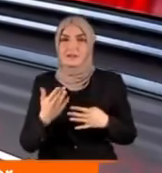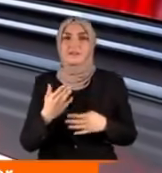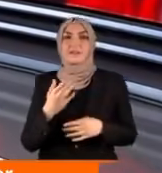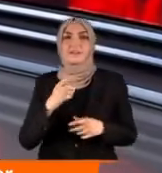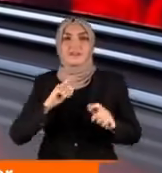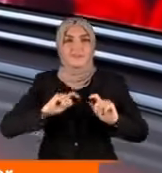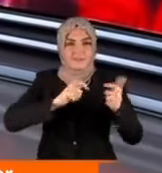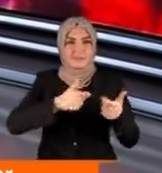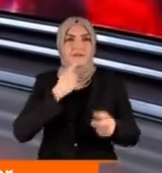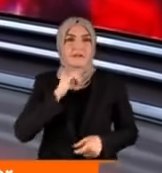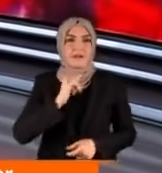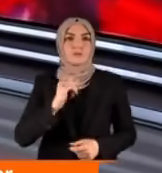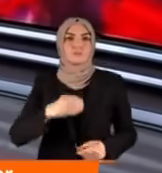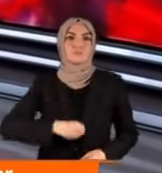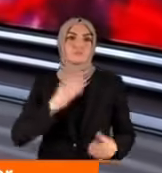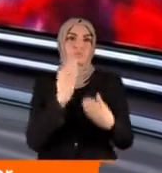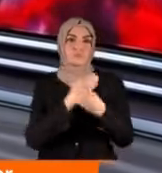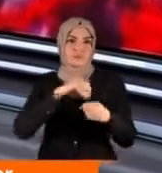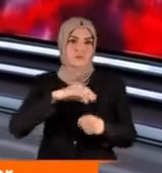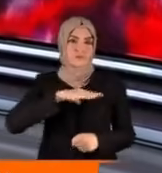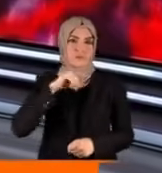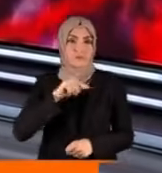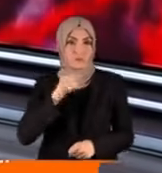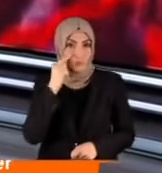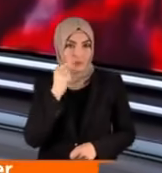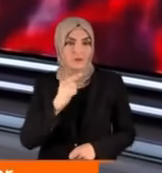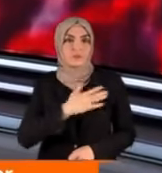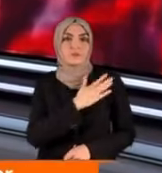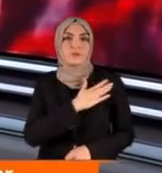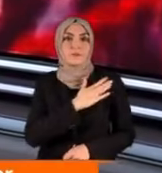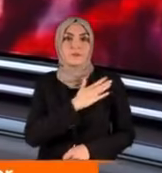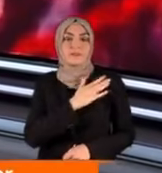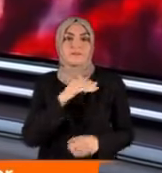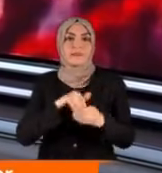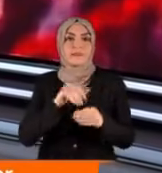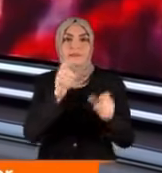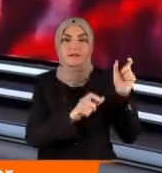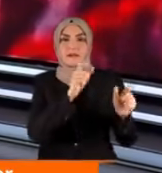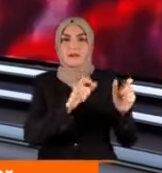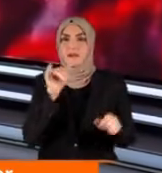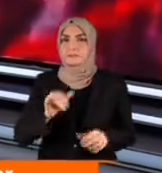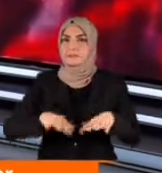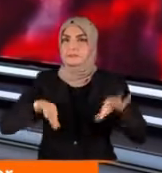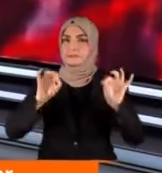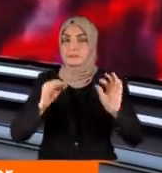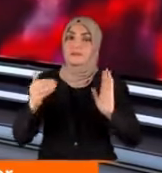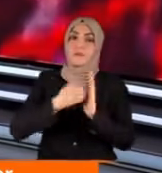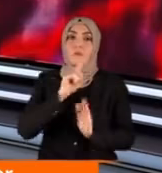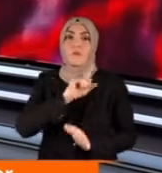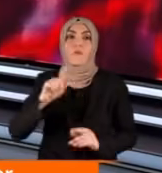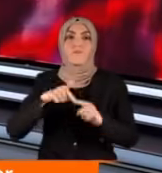suçlamaları vardı o dosyaların içeriğinde bunun üzerine Cumhuriyet Halk Partili vekiller hakkında hazırlanan Fezleke daha